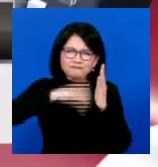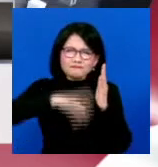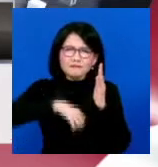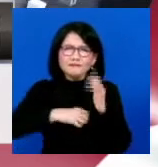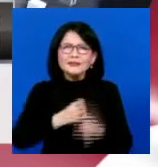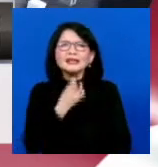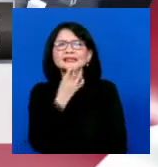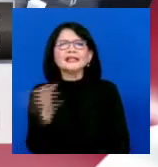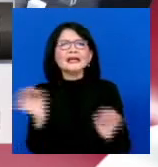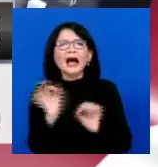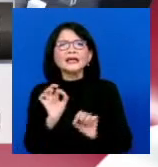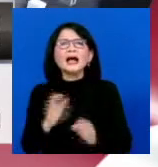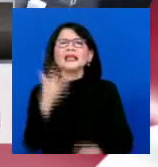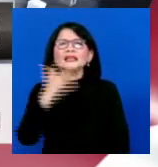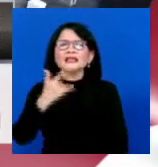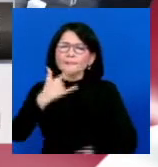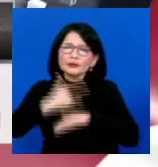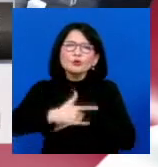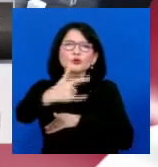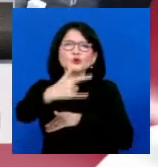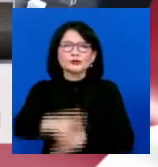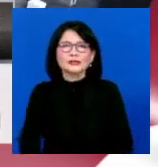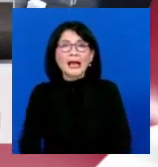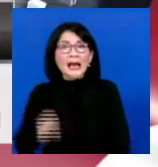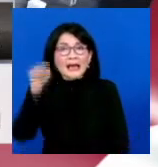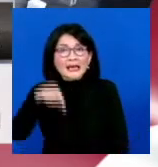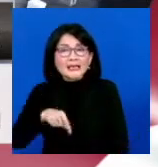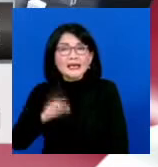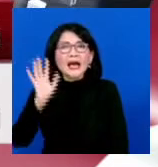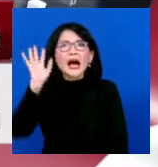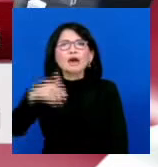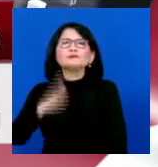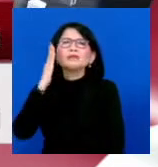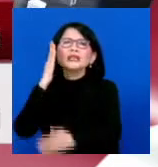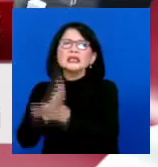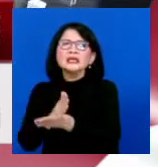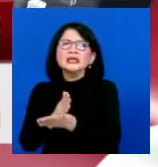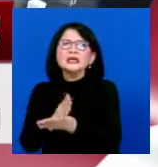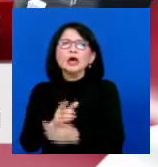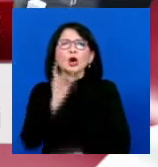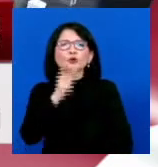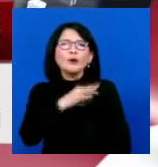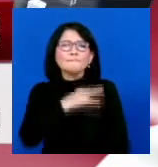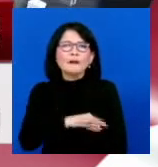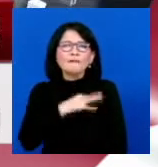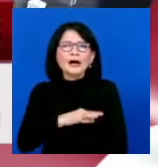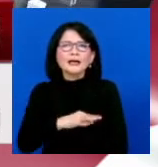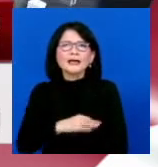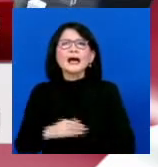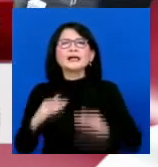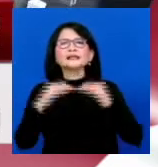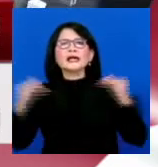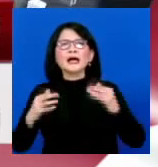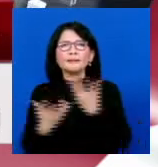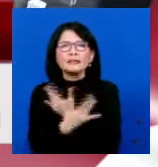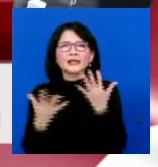itu masih langsung dan ini harus kita hentikan untuk pemanfaatan kesejahteraan masyarakat ke